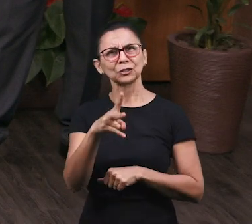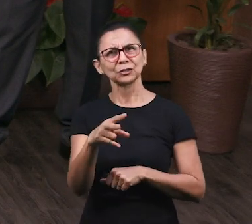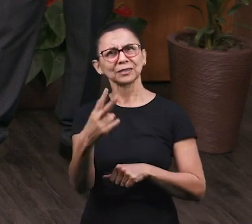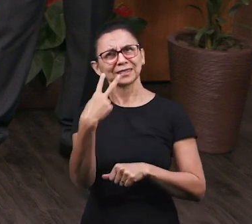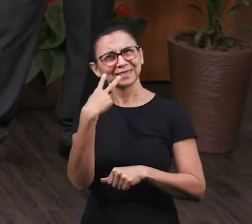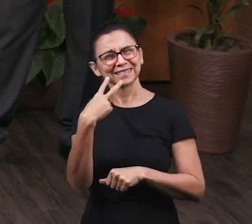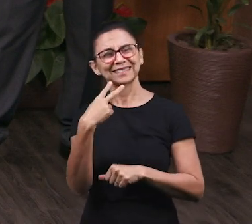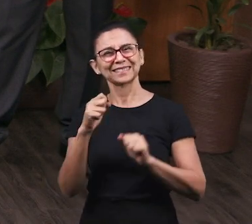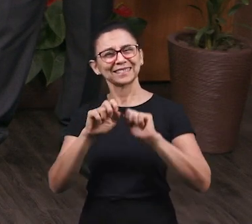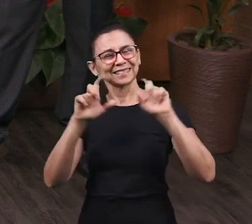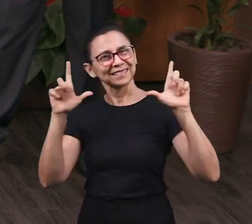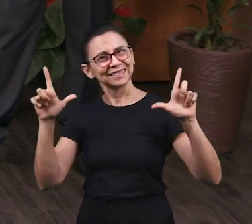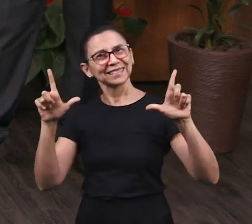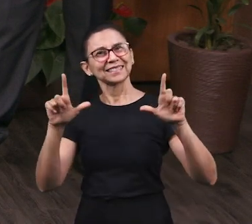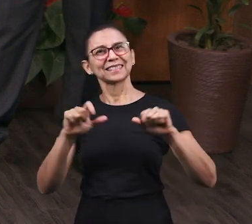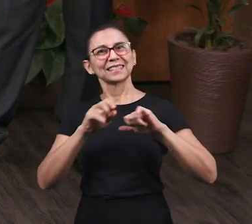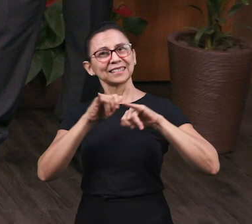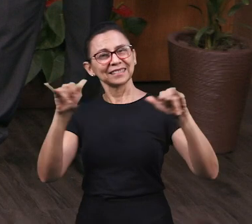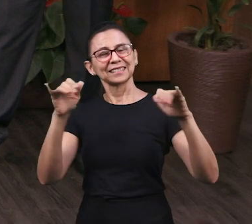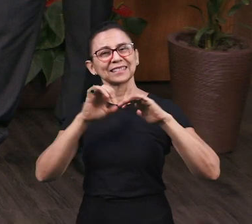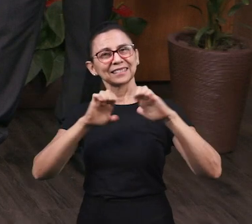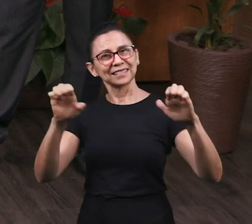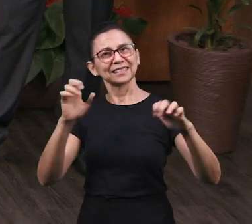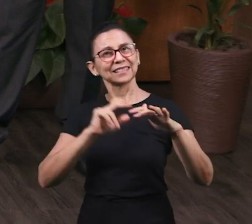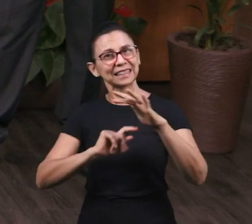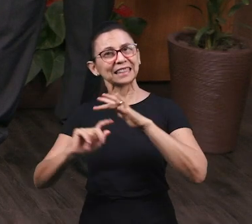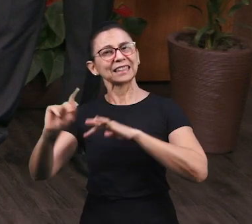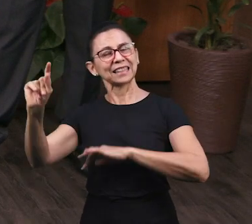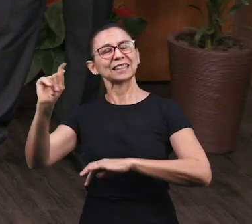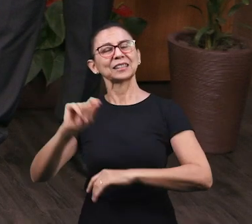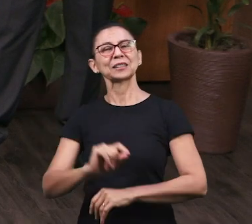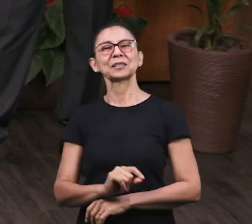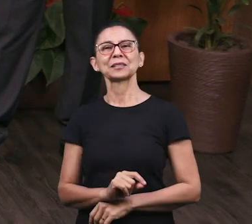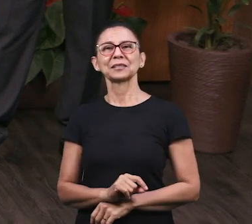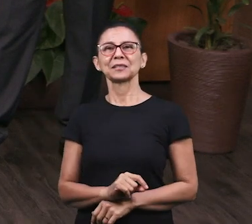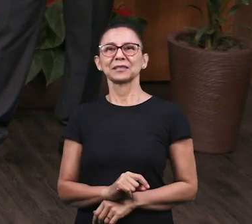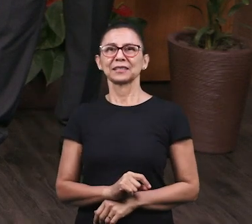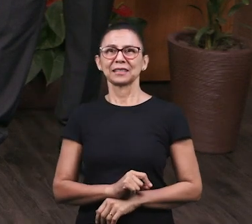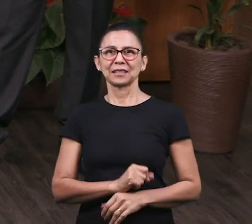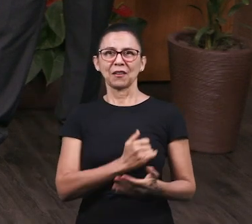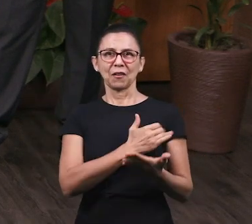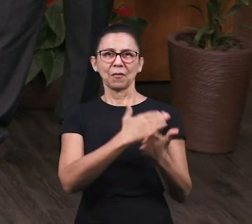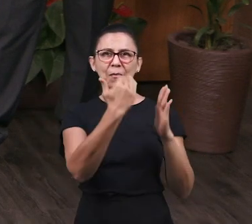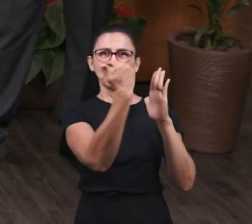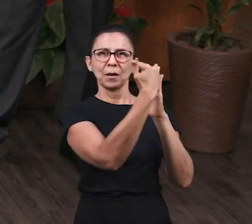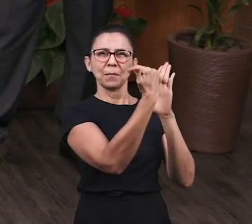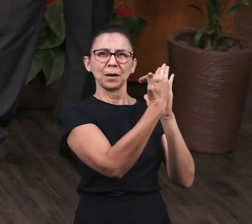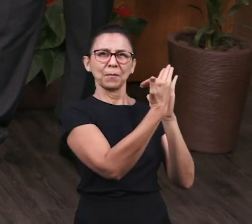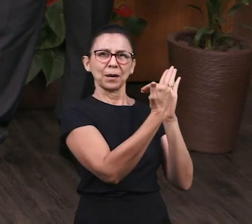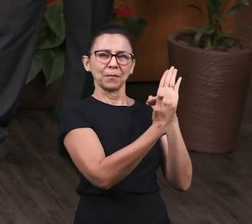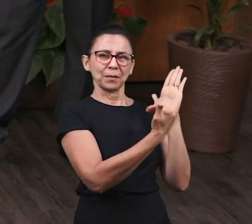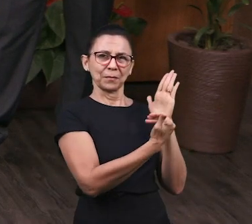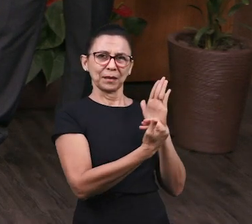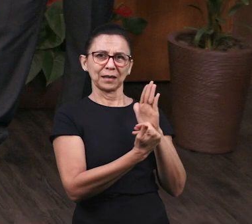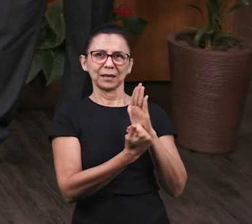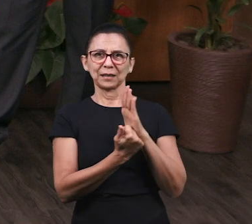avec nous en regardant la programmation en annonçant l'évangile éternel avec les tableaux qui vont suivre.